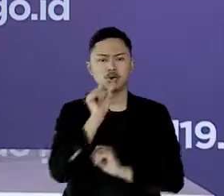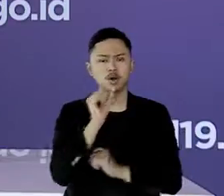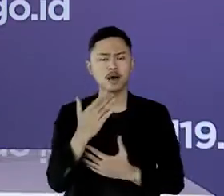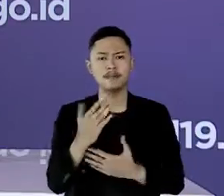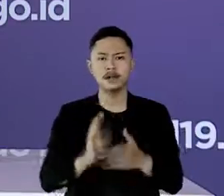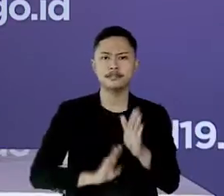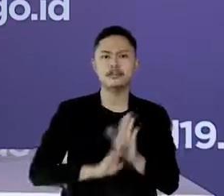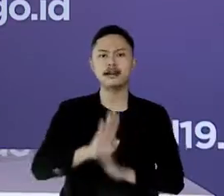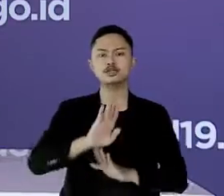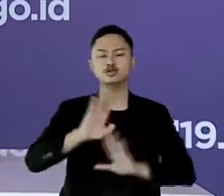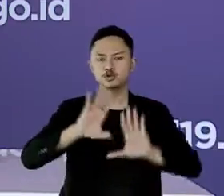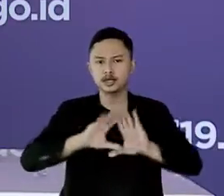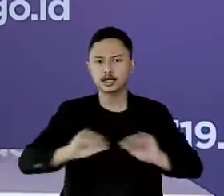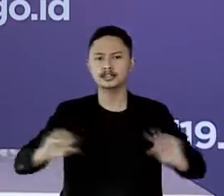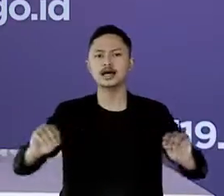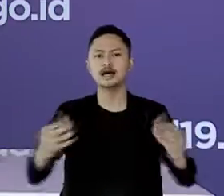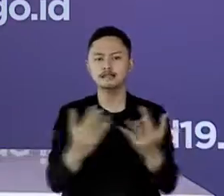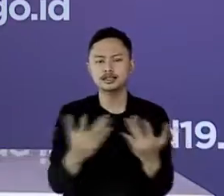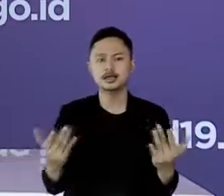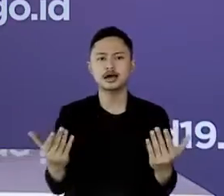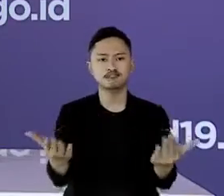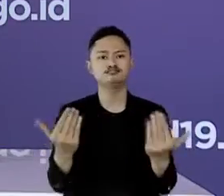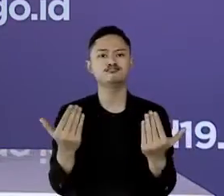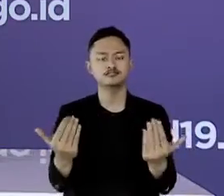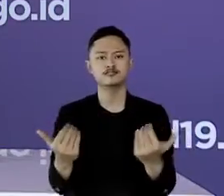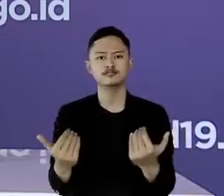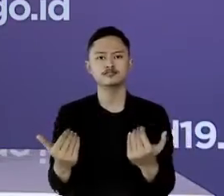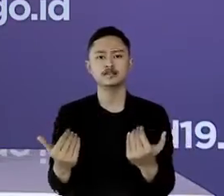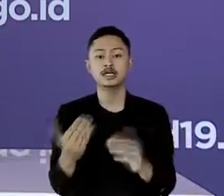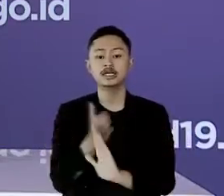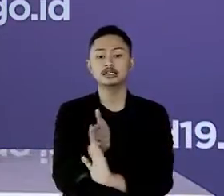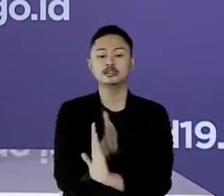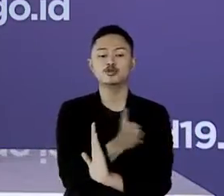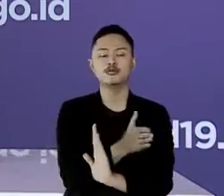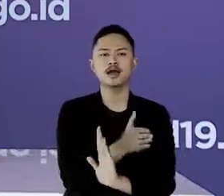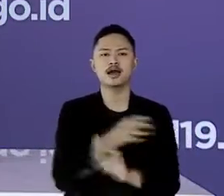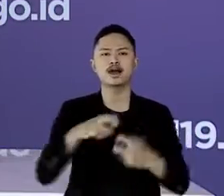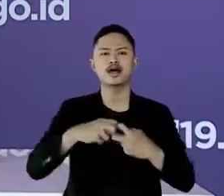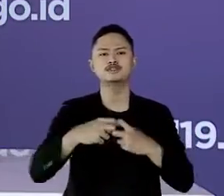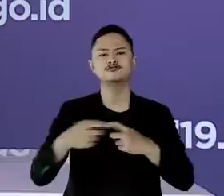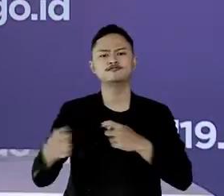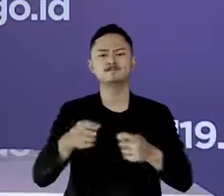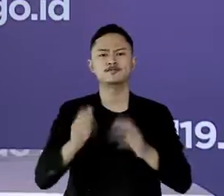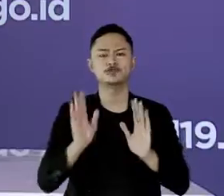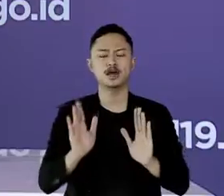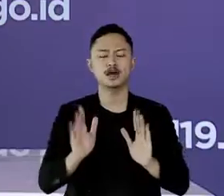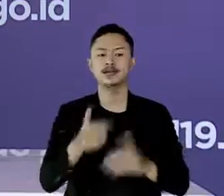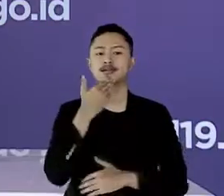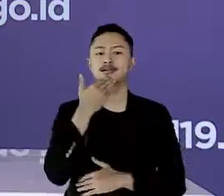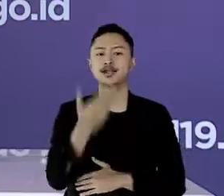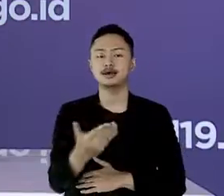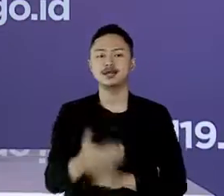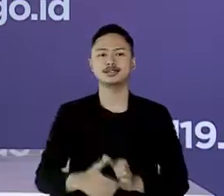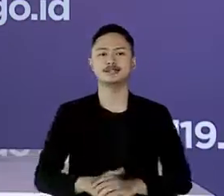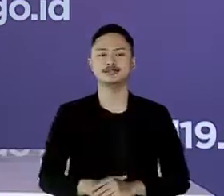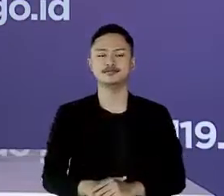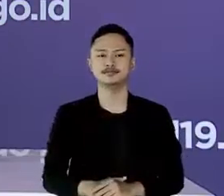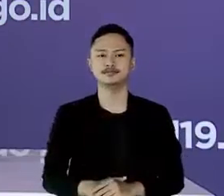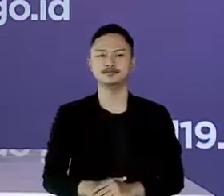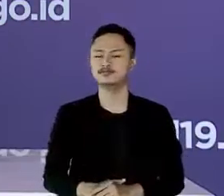memulihkan produktivitas masyarakat setelah cukup baik mengendalikan kasus Terima kasih